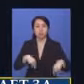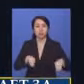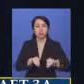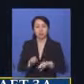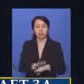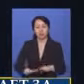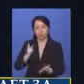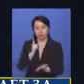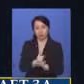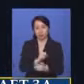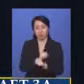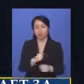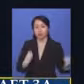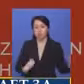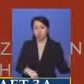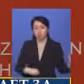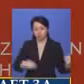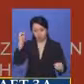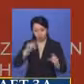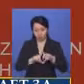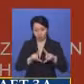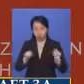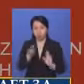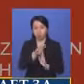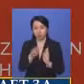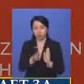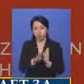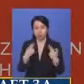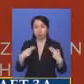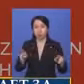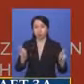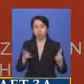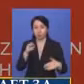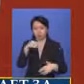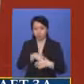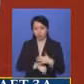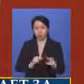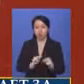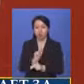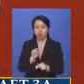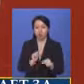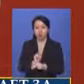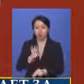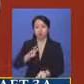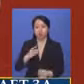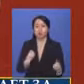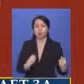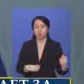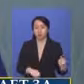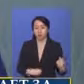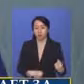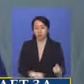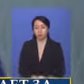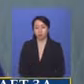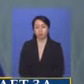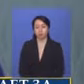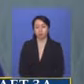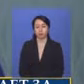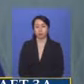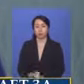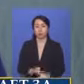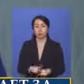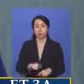страны должна храниться домбра, а в школьную программу на уроках музыки необходимо включить обучение игре на национальных инструментах. Мне очень